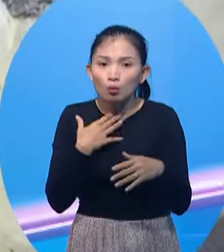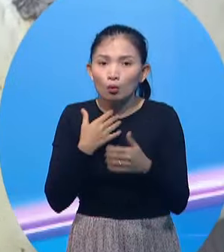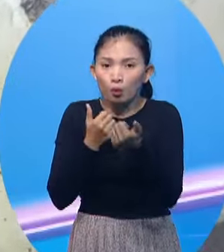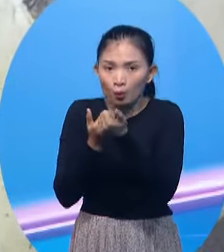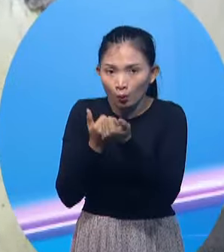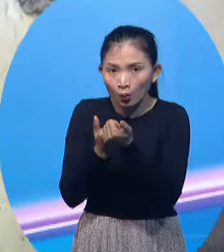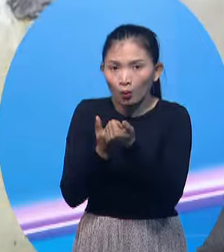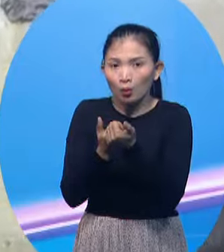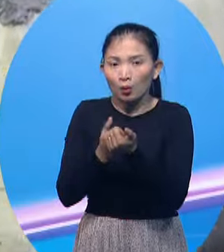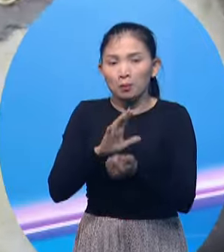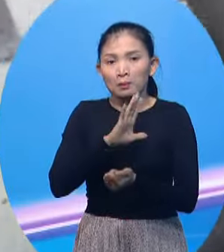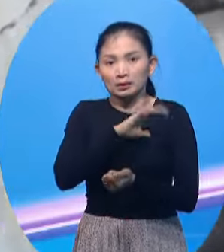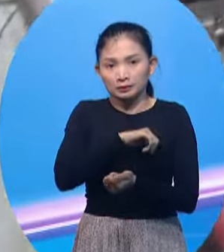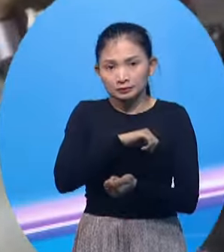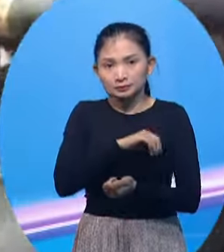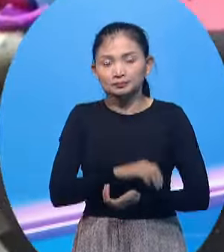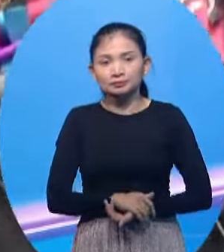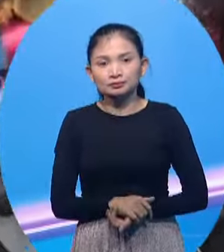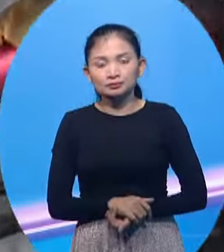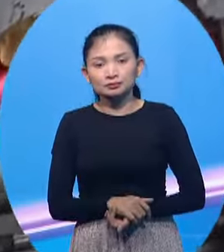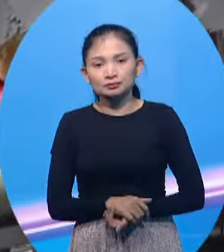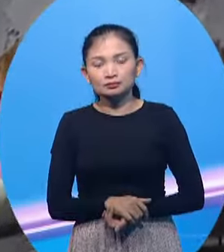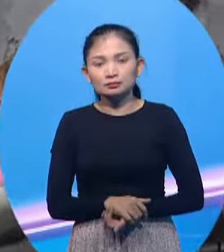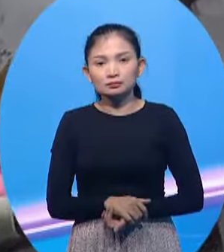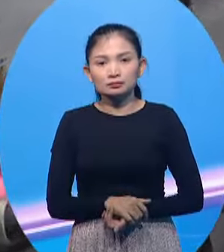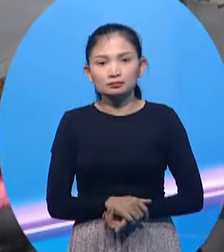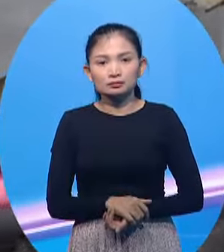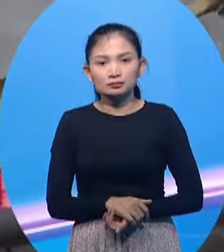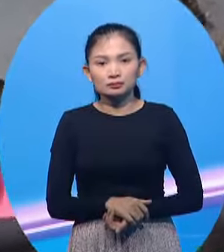đã khiến Mỹ và Anh thực hiện nhiều cuộc không kích để đáp trả.